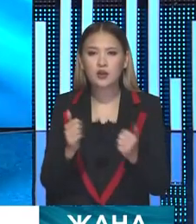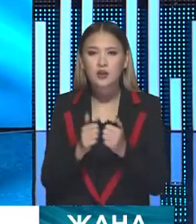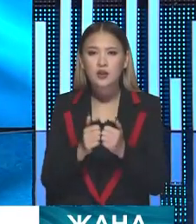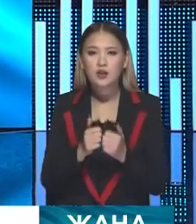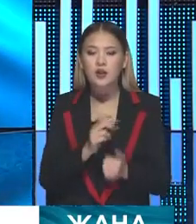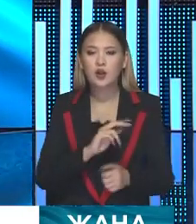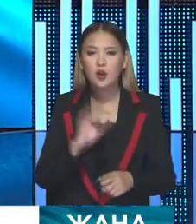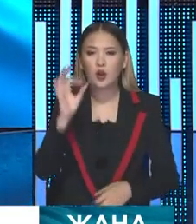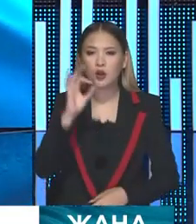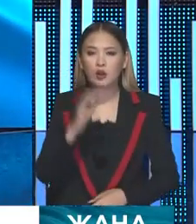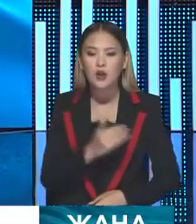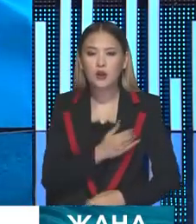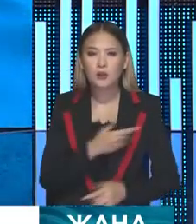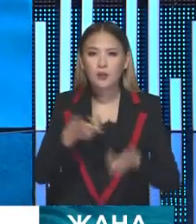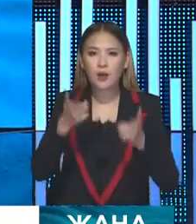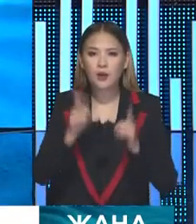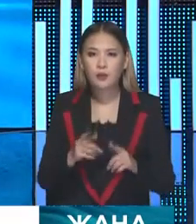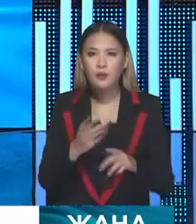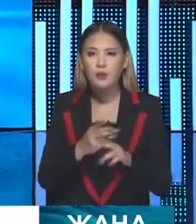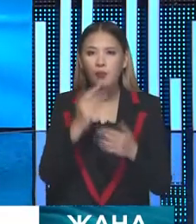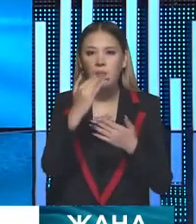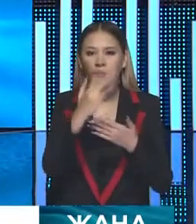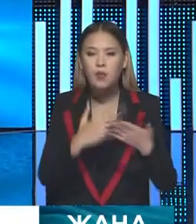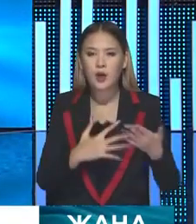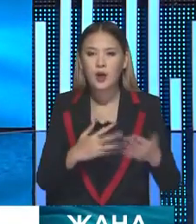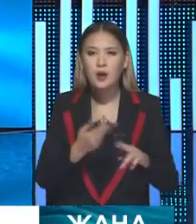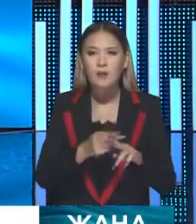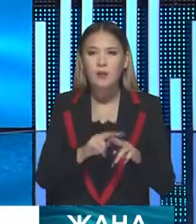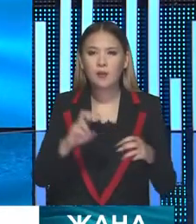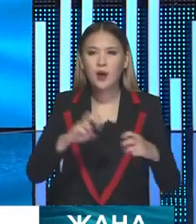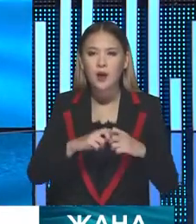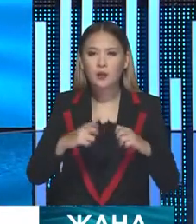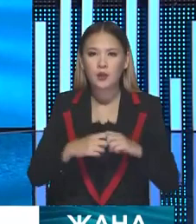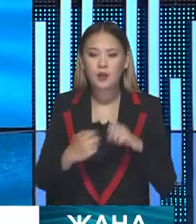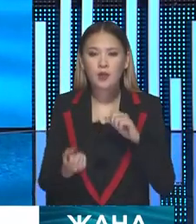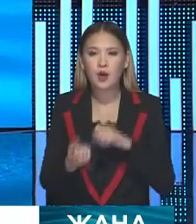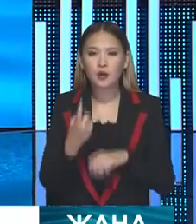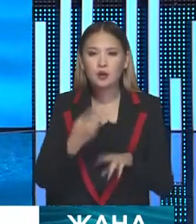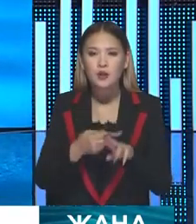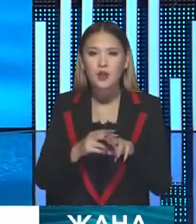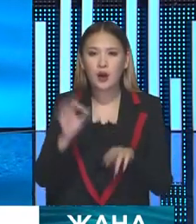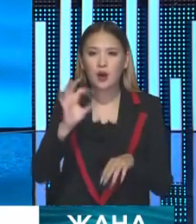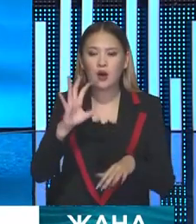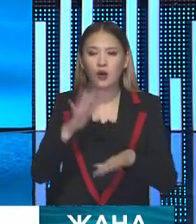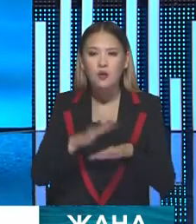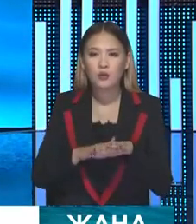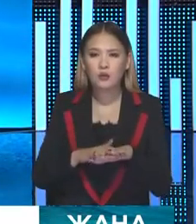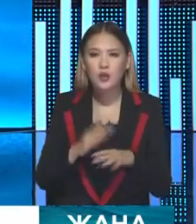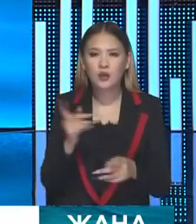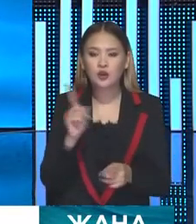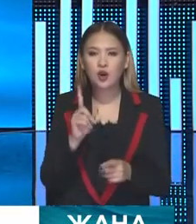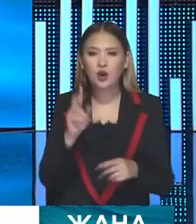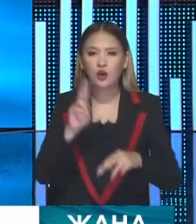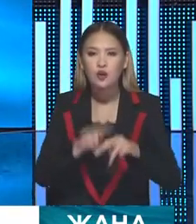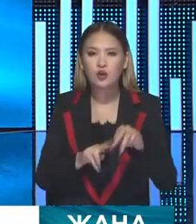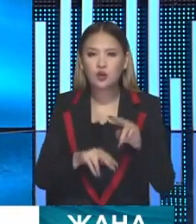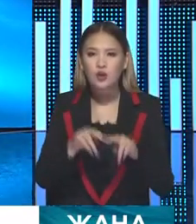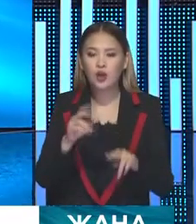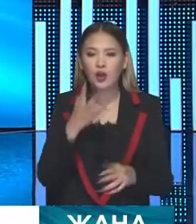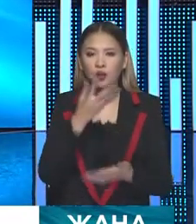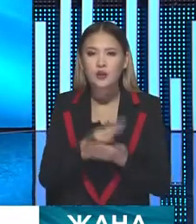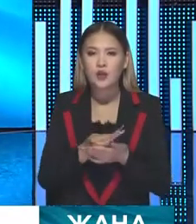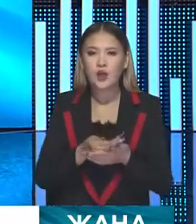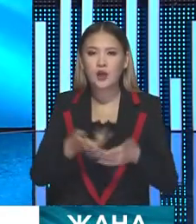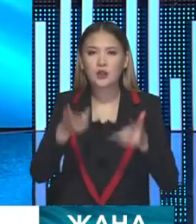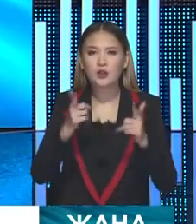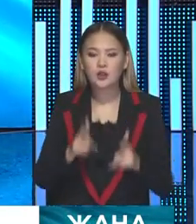мырзамен келісесіз бе, енді бірқатар проблемалар тізіп шықты, битум мәселесі, құрылыс сапасы, мердігер компаниялардың өз келісім шарттарын